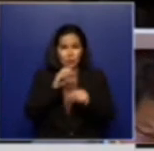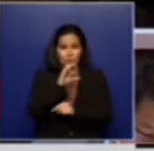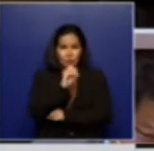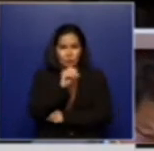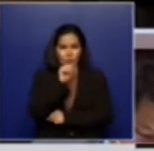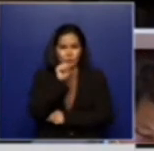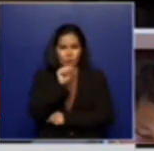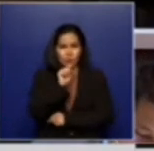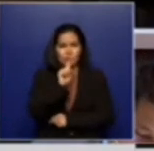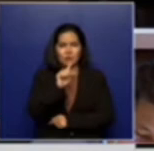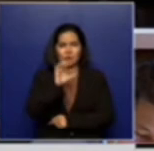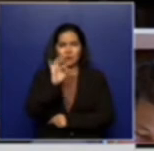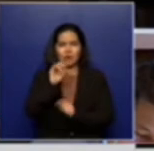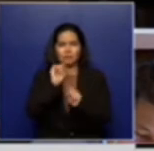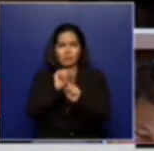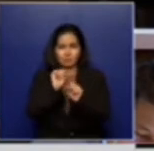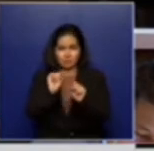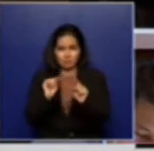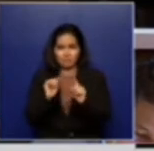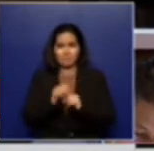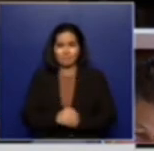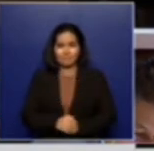0.19เปอร์เซ็นต์ค่ะอ่ะ